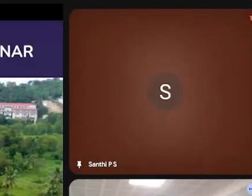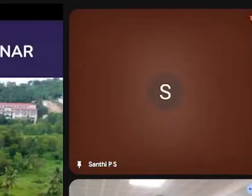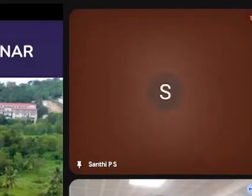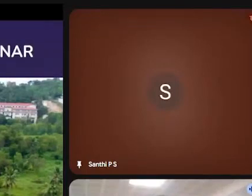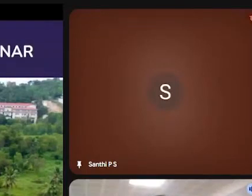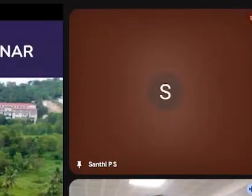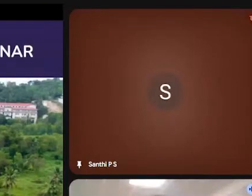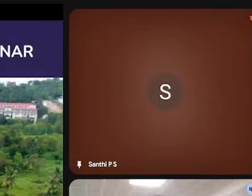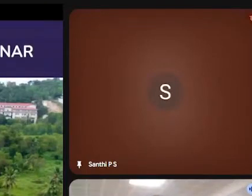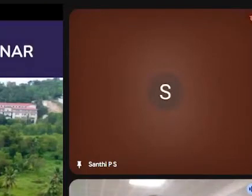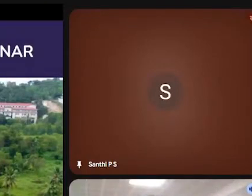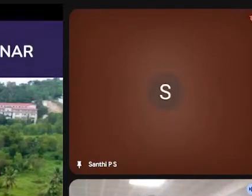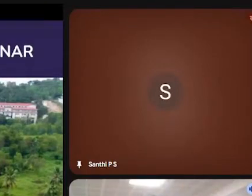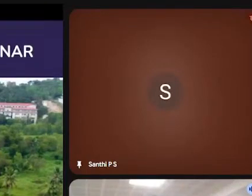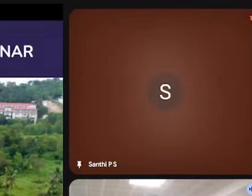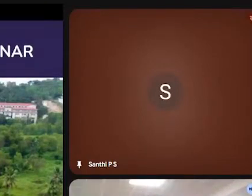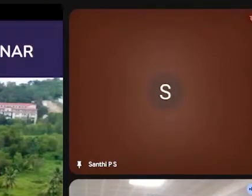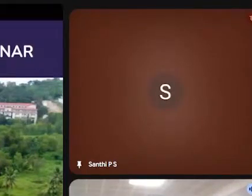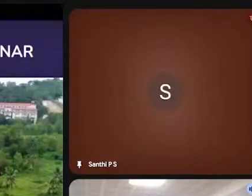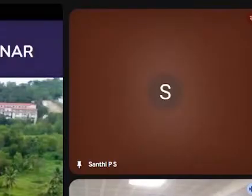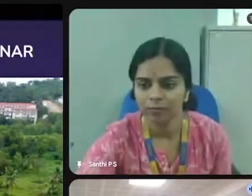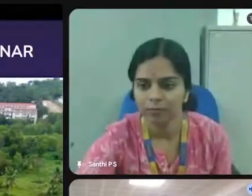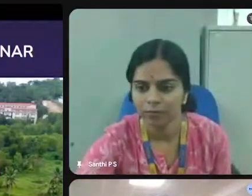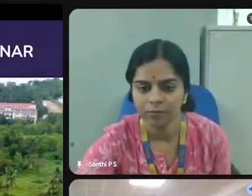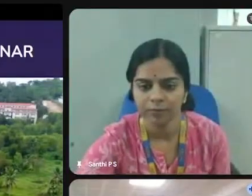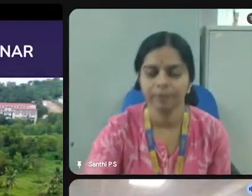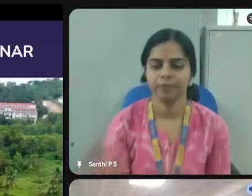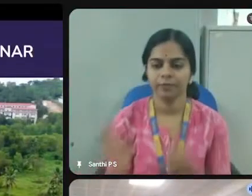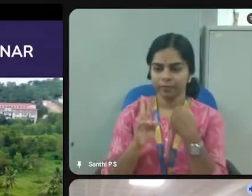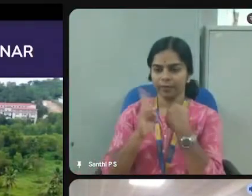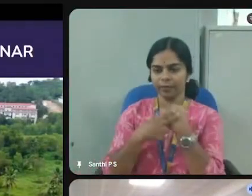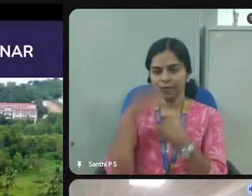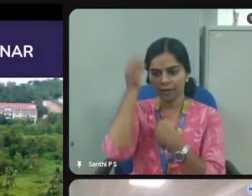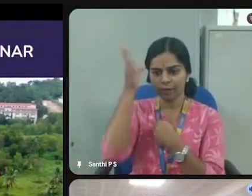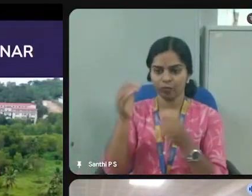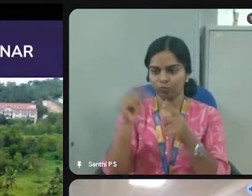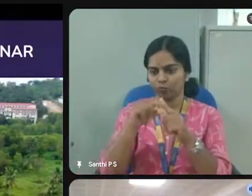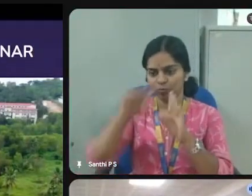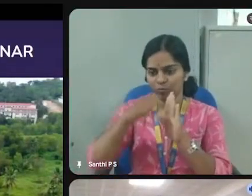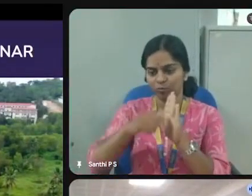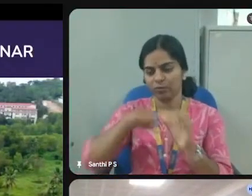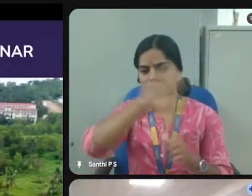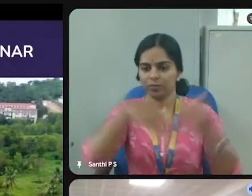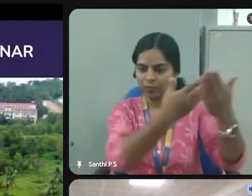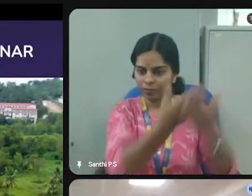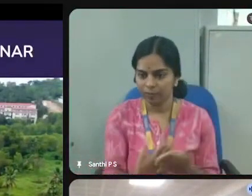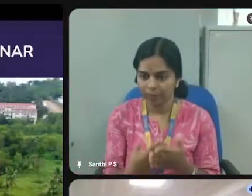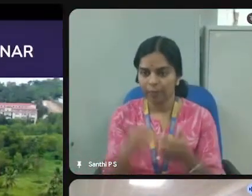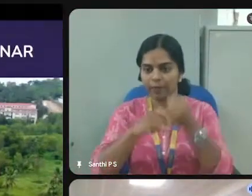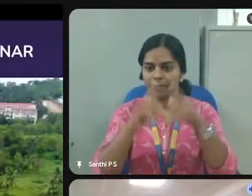നിഷ് ഇന്ററാക്റ്റീവ് ഡിസബിലിറ്റി അവയർനെസ് സെമിനാറിലേക്ക് ഏവർക്കും സ്വാഗതം. സാമൂഹ്യനീതി വകുപ്പും നിഷും സംയുക്തമായി 2015